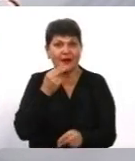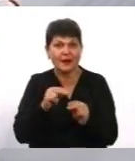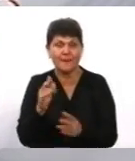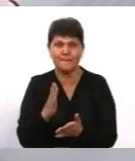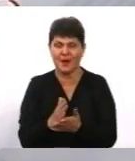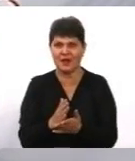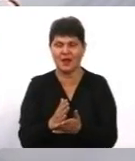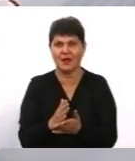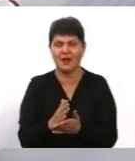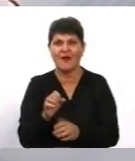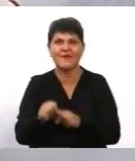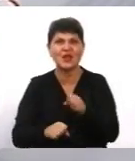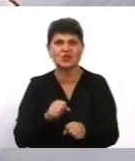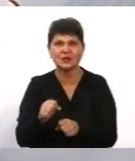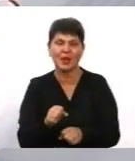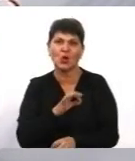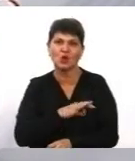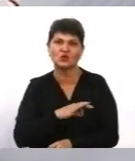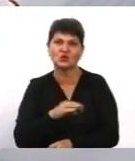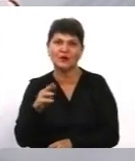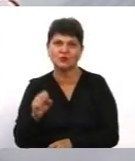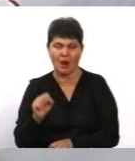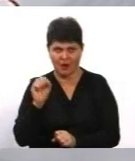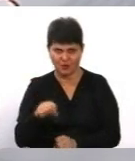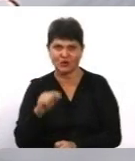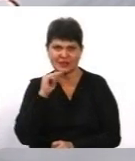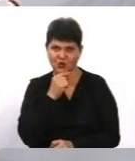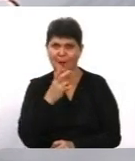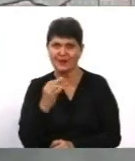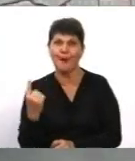наприклад, таким чином зекономити на проїзді? Ну,